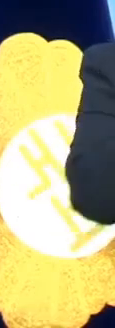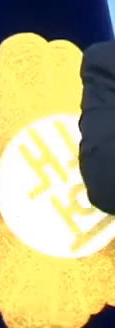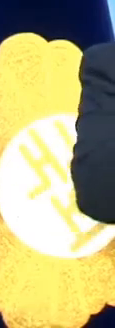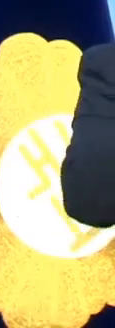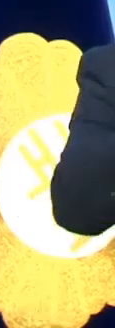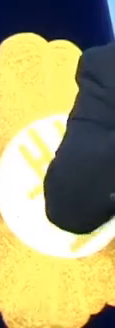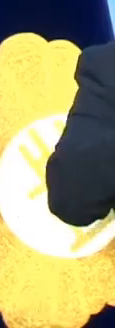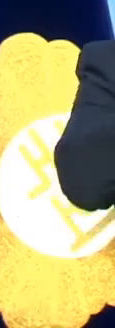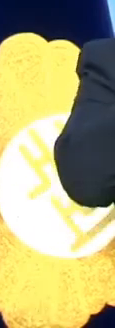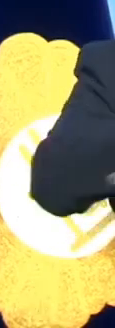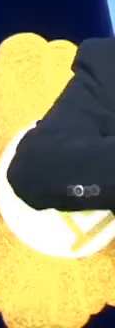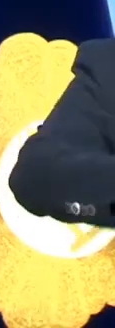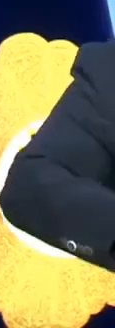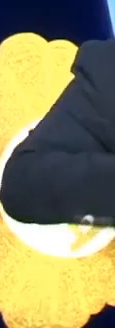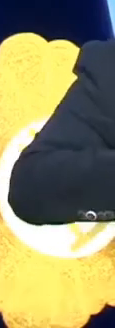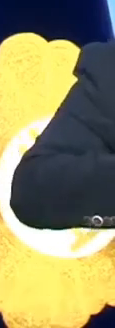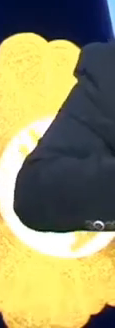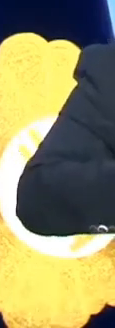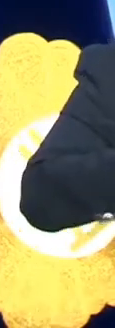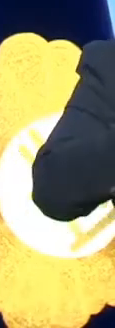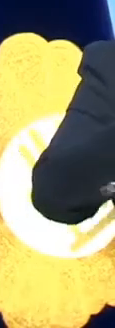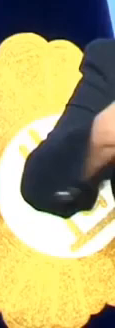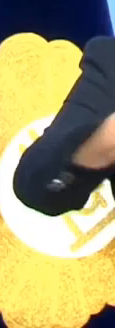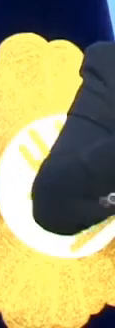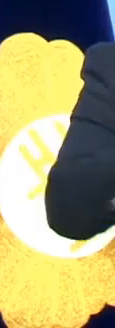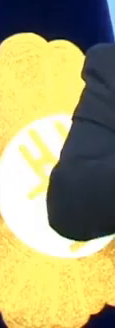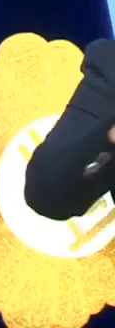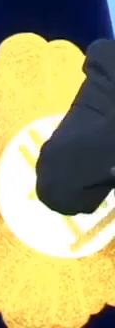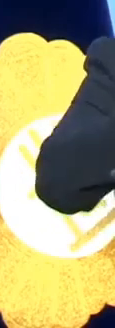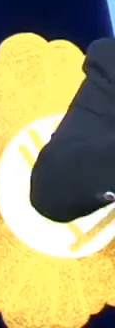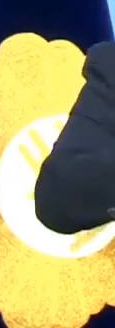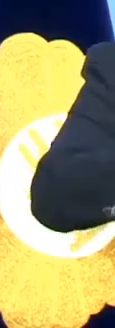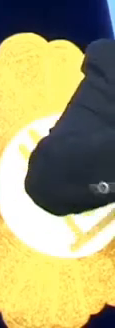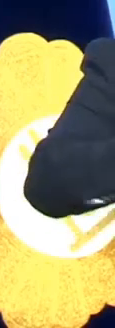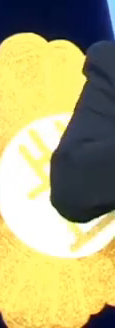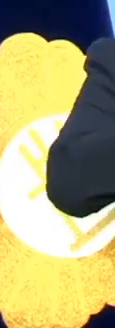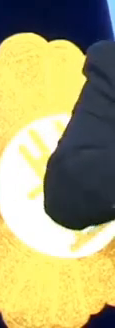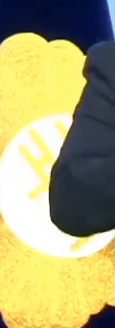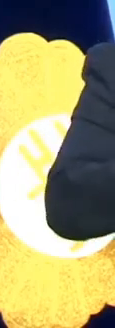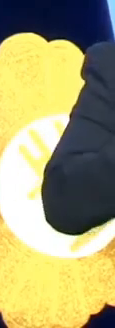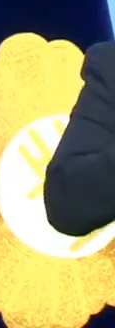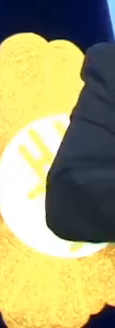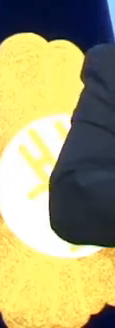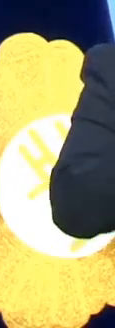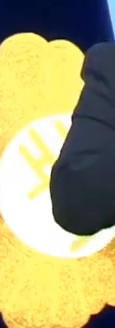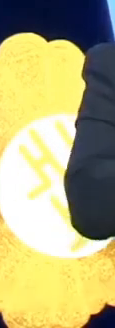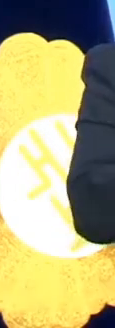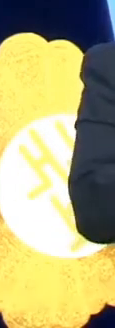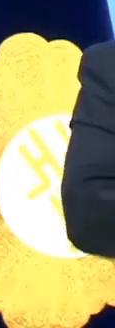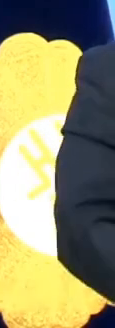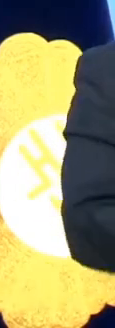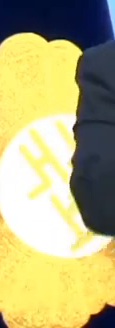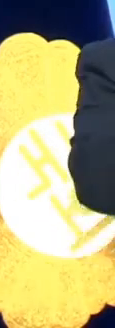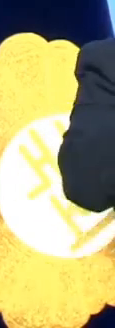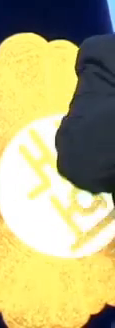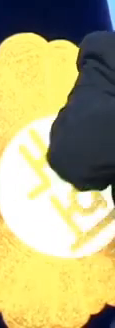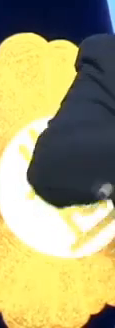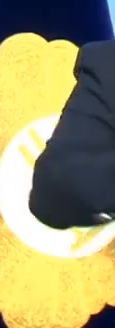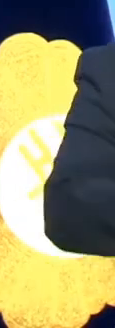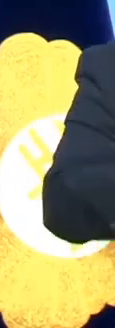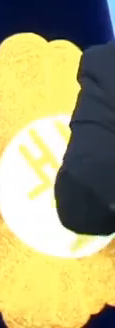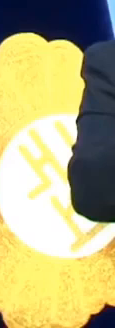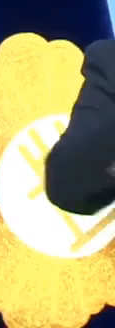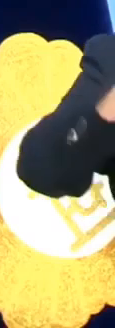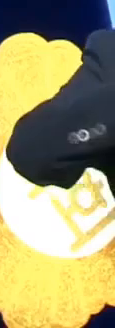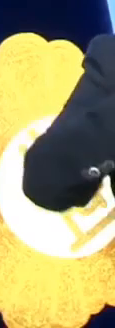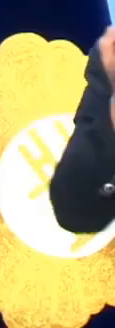주요국의 보건 의료 인력 통제 및 시사점을 살펴본 국제 통계 동향과 분석 2 발견된다고 합니다 이중에서 성평등